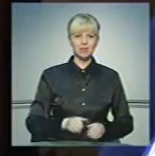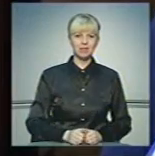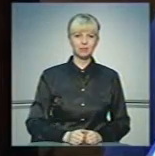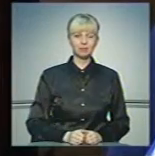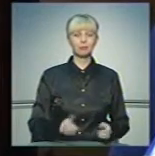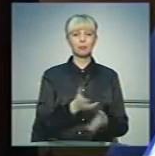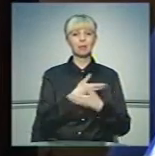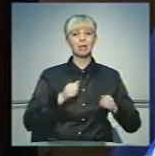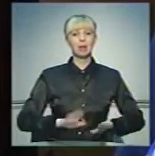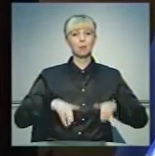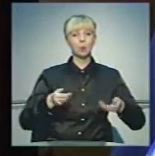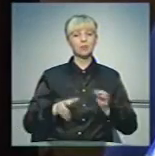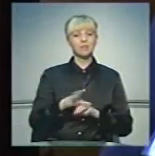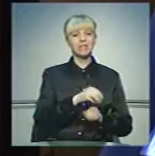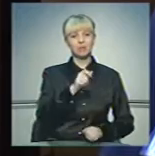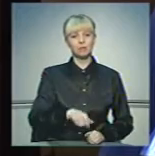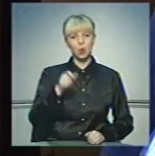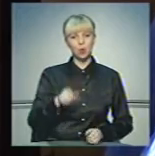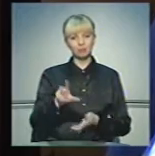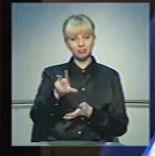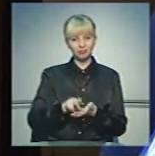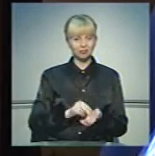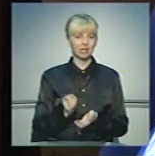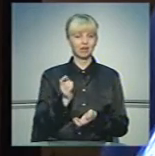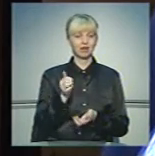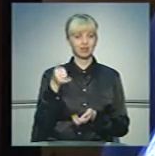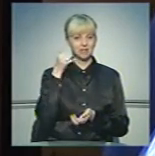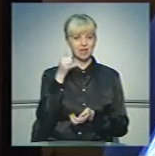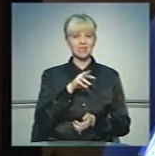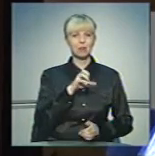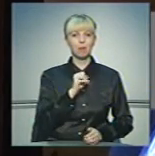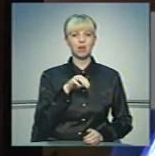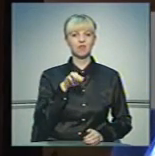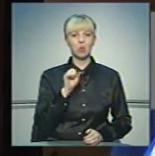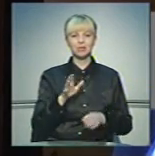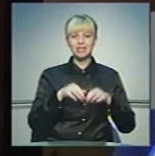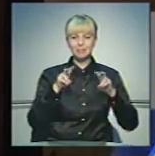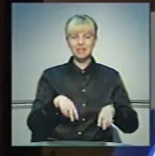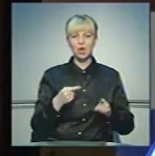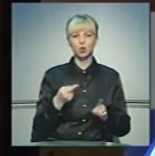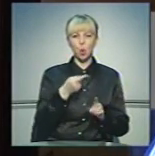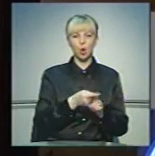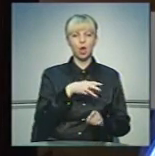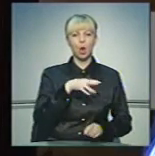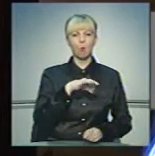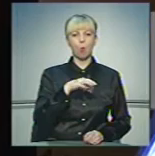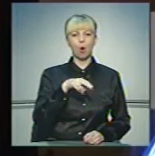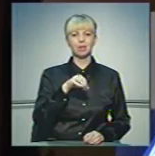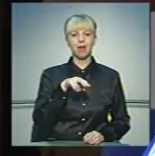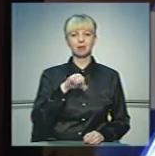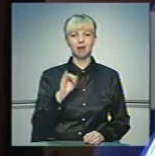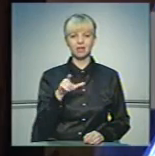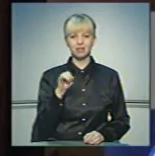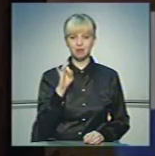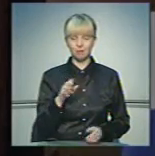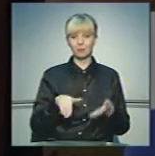Ми пропонуємо всім людям скачати собі на телефон, на смартфон, всім чернівчанам спеціальний додаток «Modelizer», за допомогою